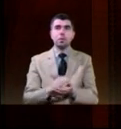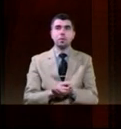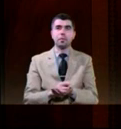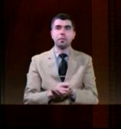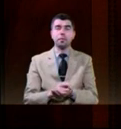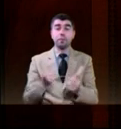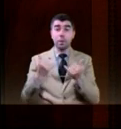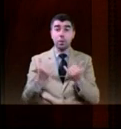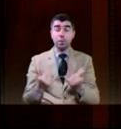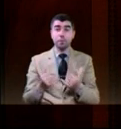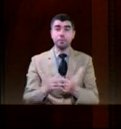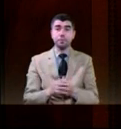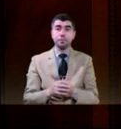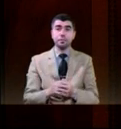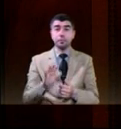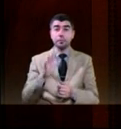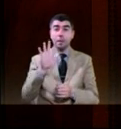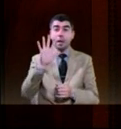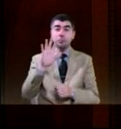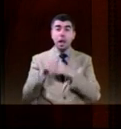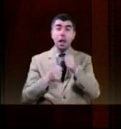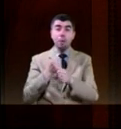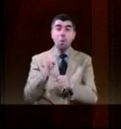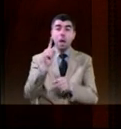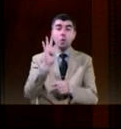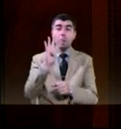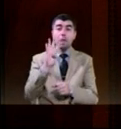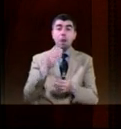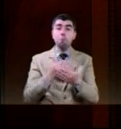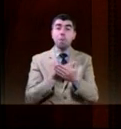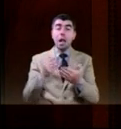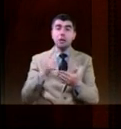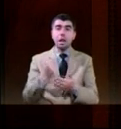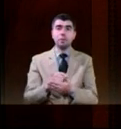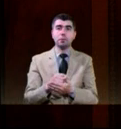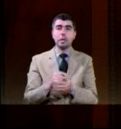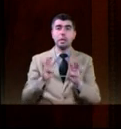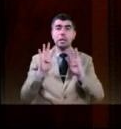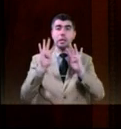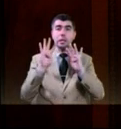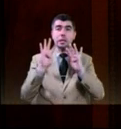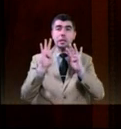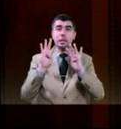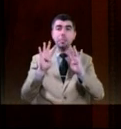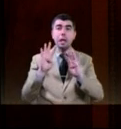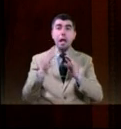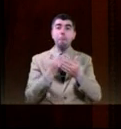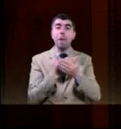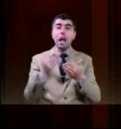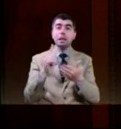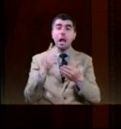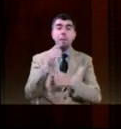دابا على مدى 5 سنوات 41 مليار ديال الدرهم، 8 المليار ديال الدرهم كل سنة